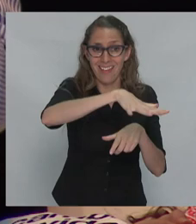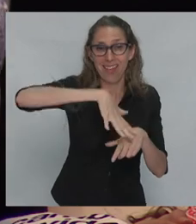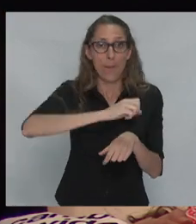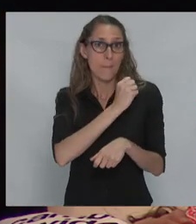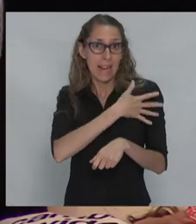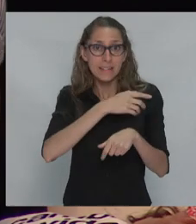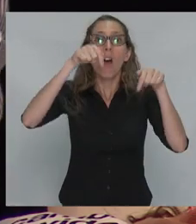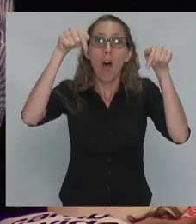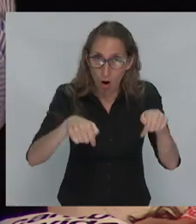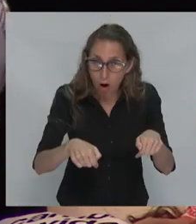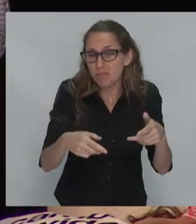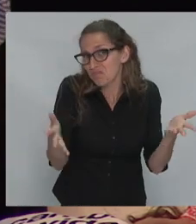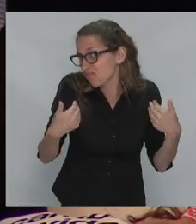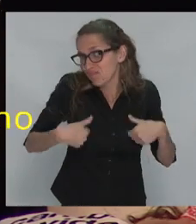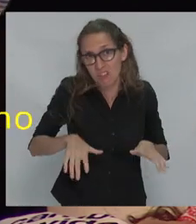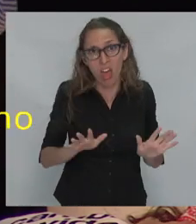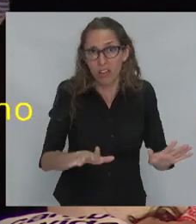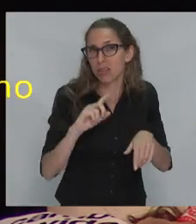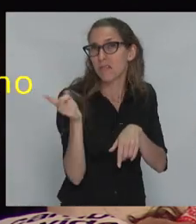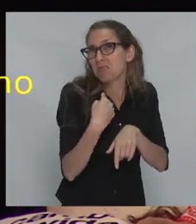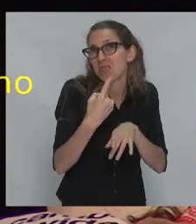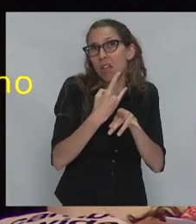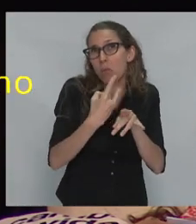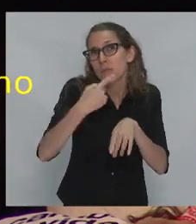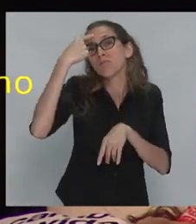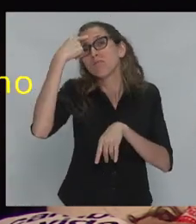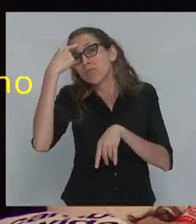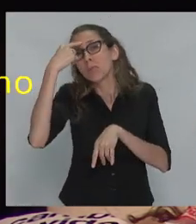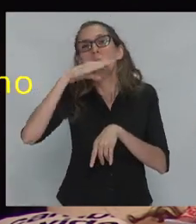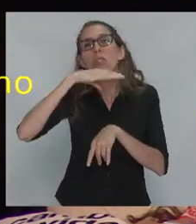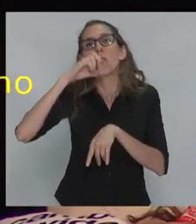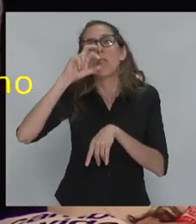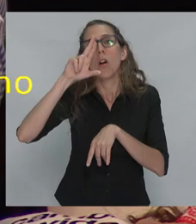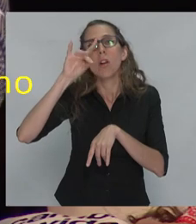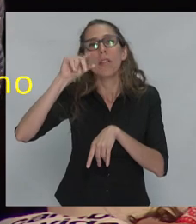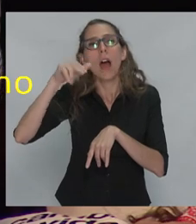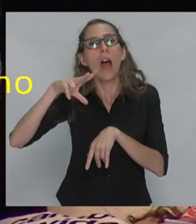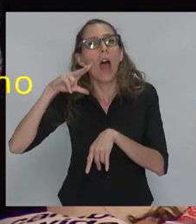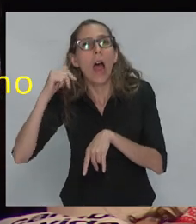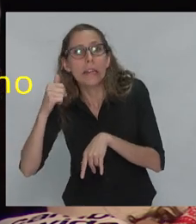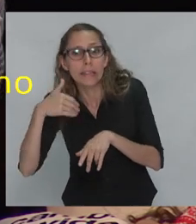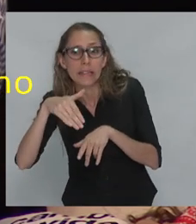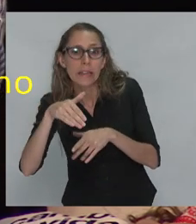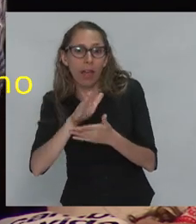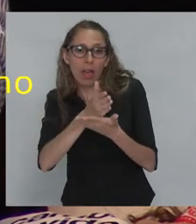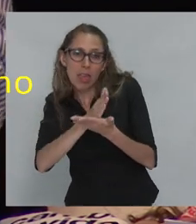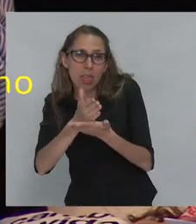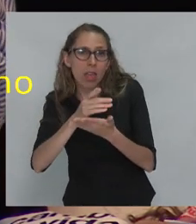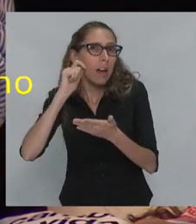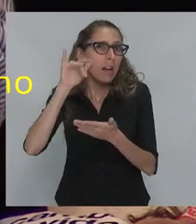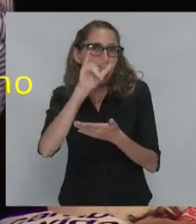normal, nous pensons toujours Cisjordanie, Jérusalem, Gaza, mais il ne faut pas oublier